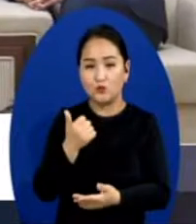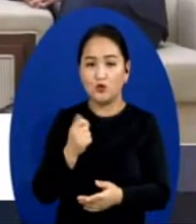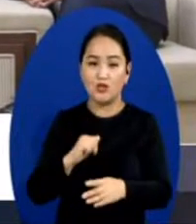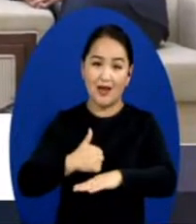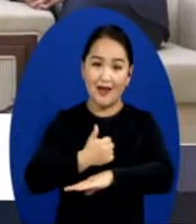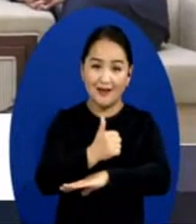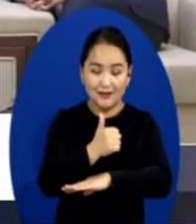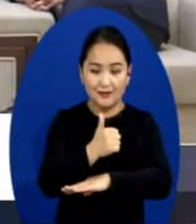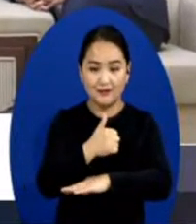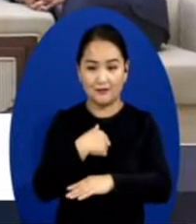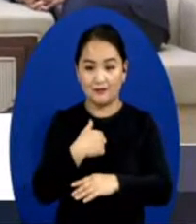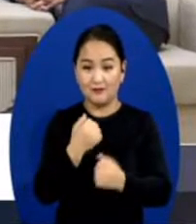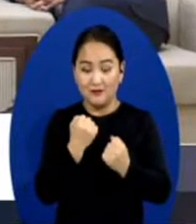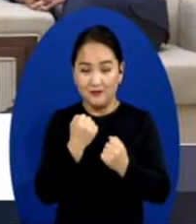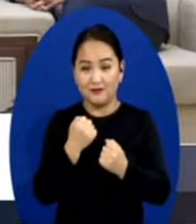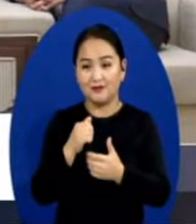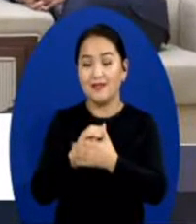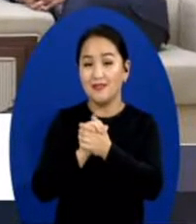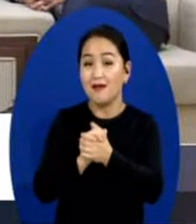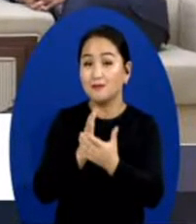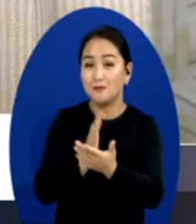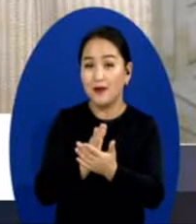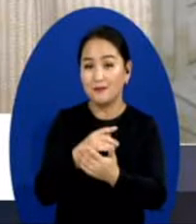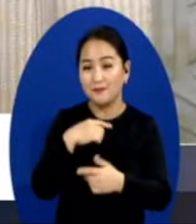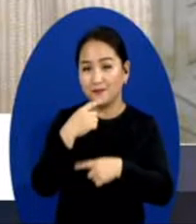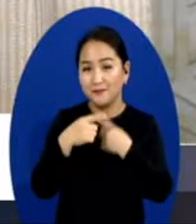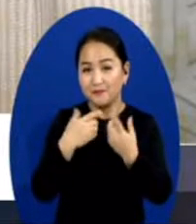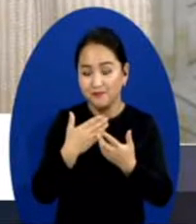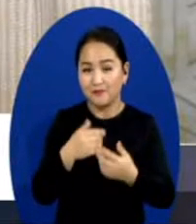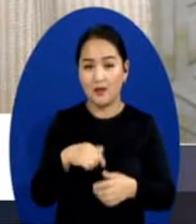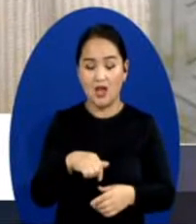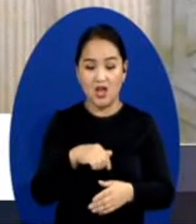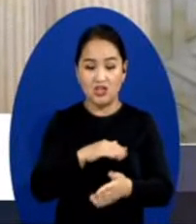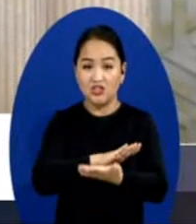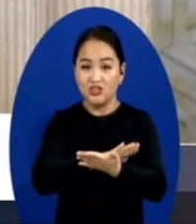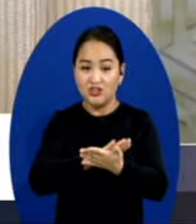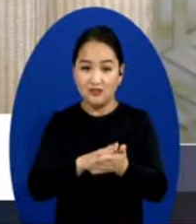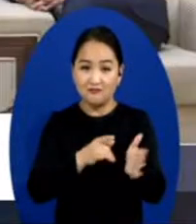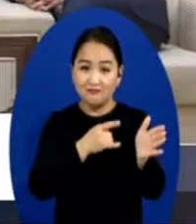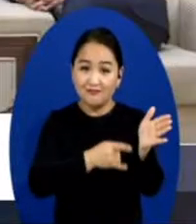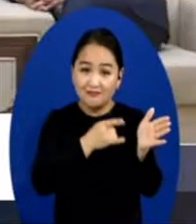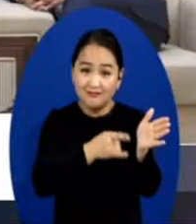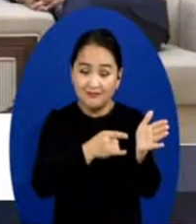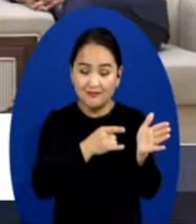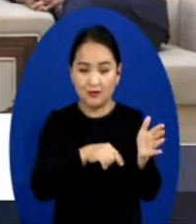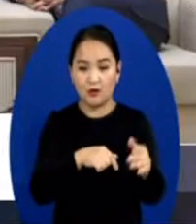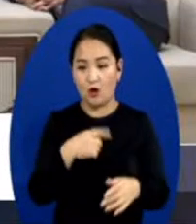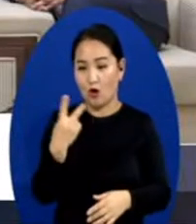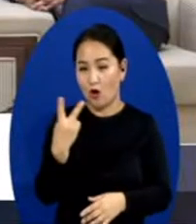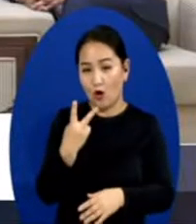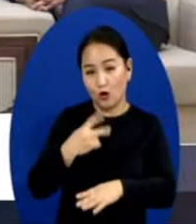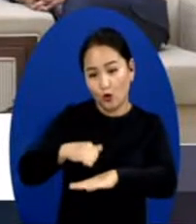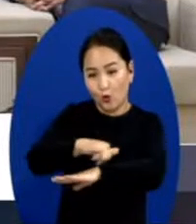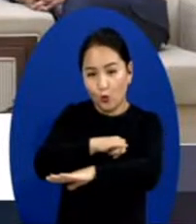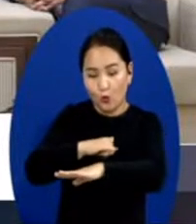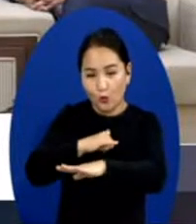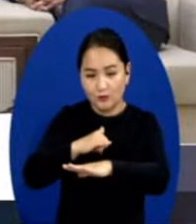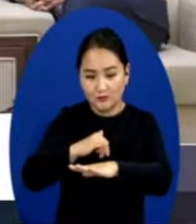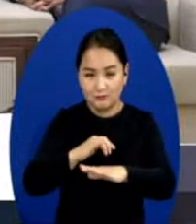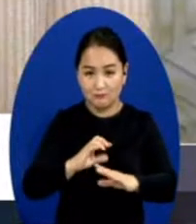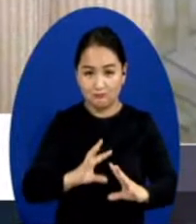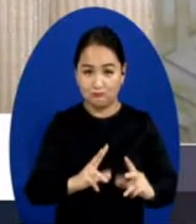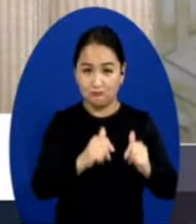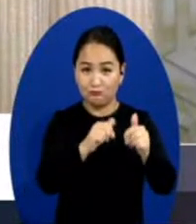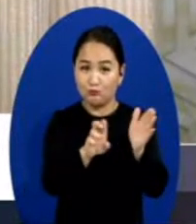гэдэгтэй найдаж байгаагаан илэрхийлсэн байна. Талууд Монголын шин төмөр замыг төшөглөн хоёр улсад бий болох боломжууд сэргийгэд гэрчин